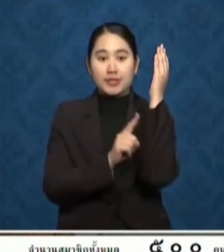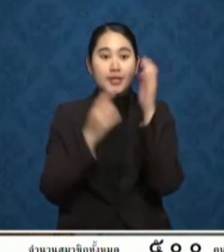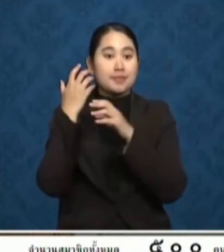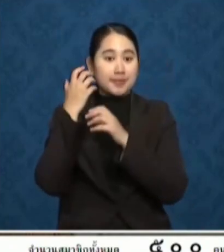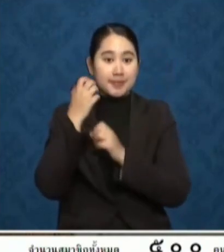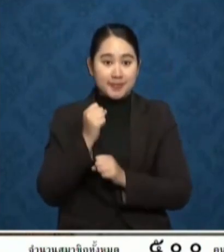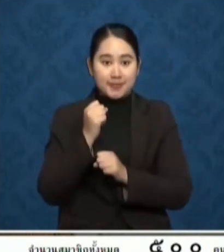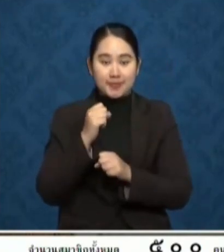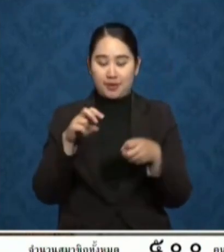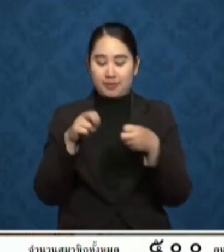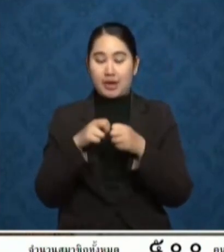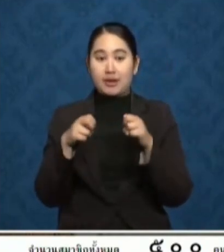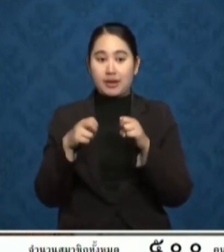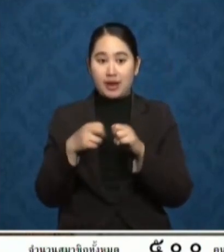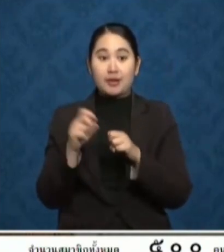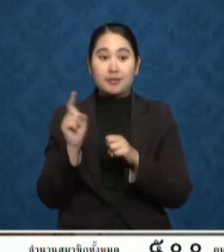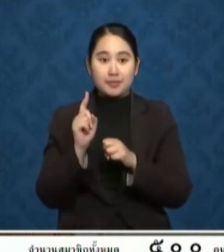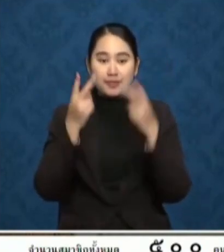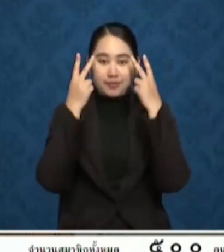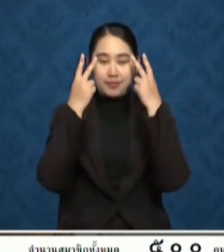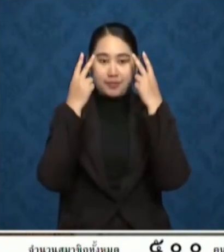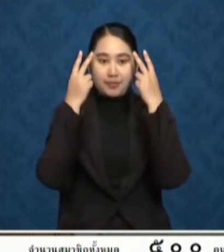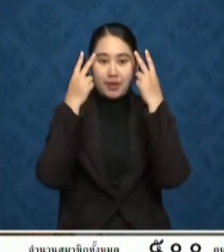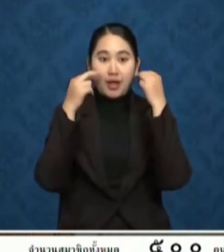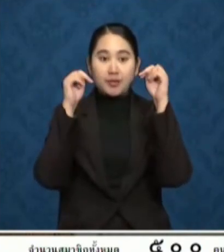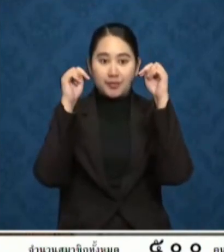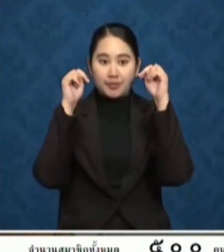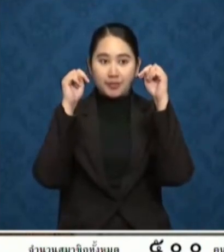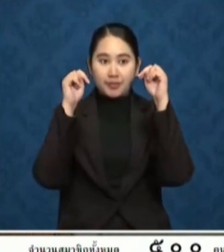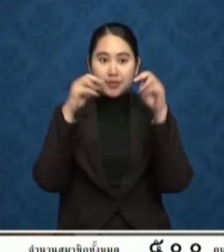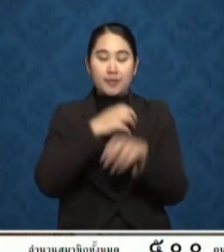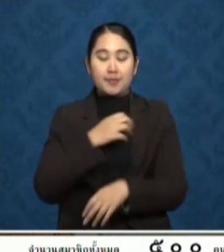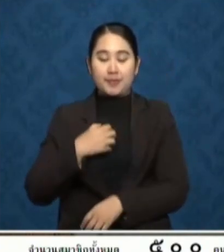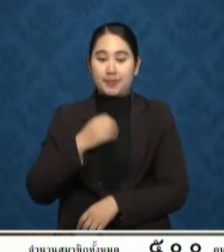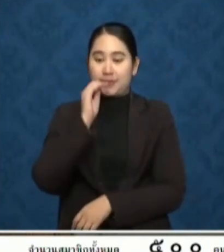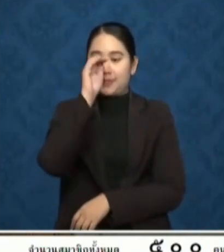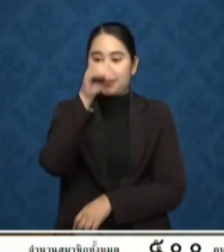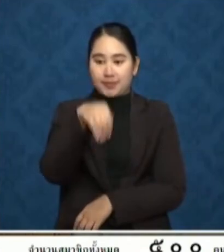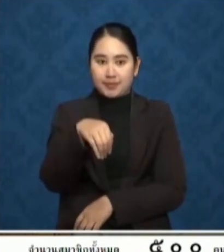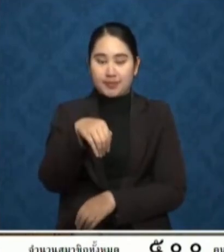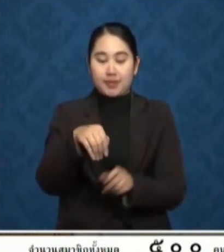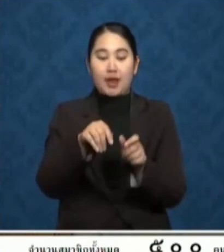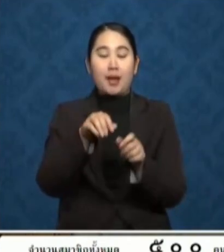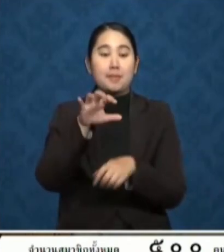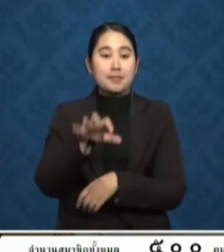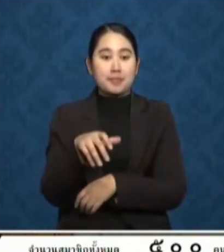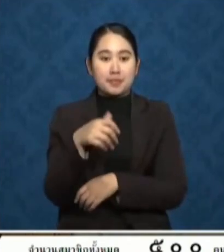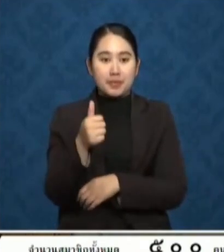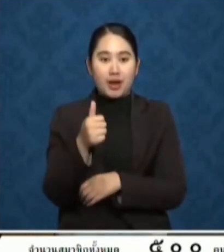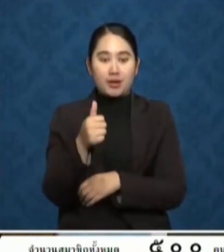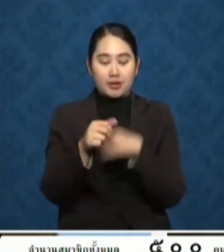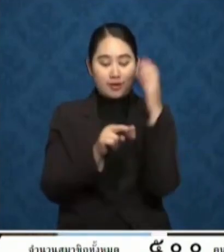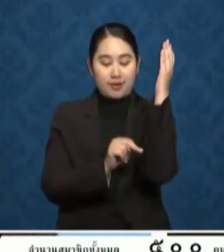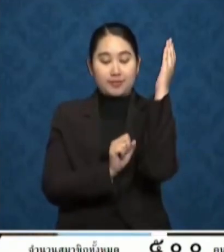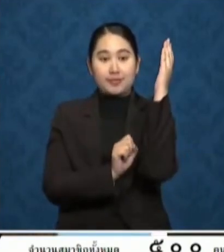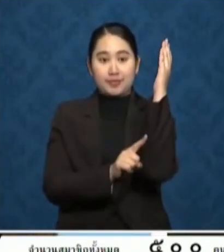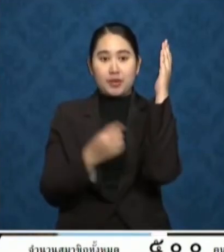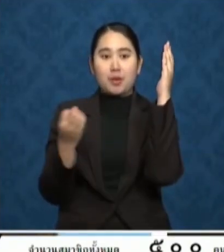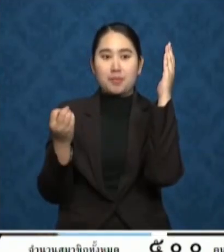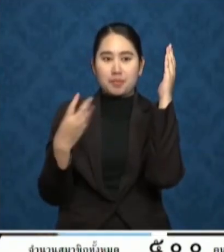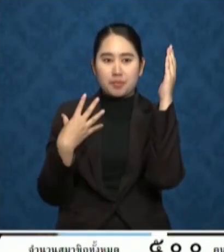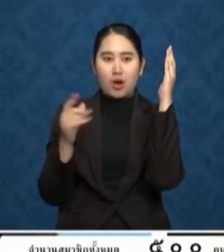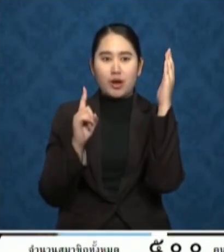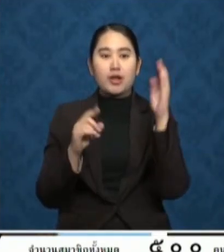ผมได้รับทาบปัหาจากท่านนายกธนาวุธาวัพราม นายกเทศมนทรีเทศบาลเมืองปากพูครสีธรรม